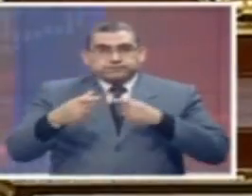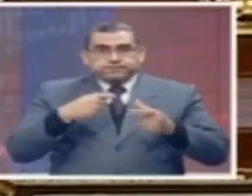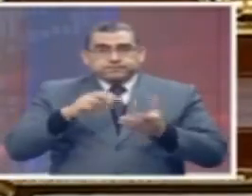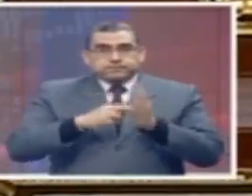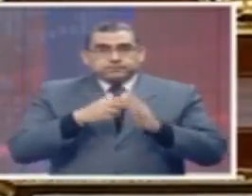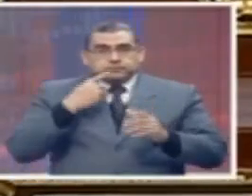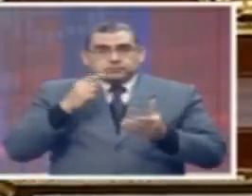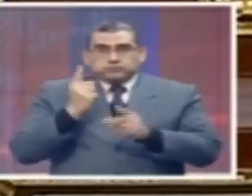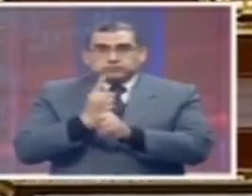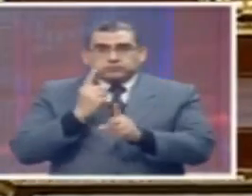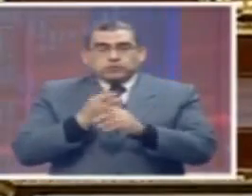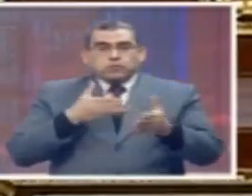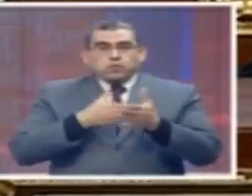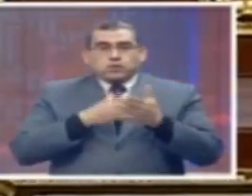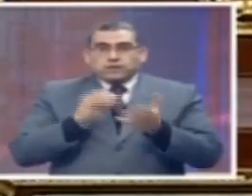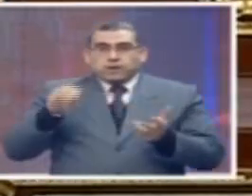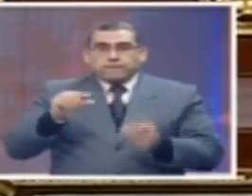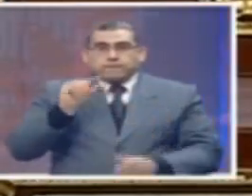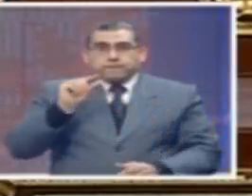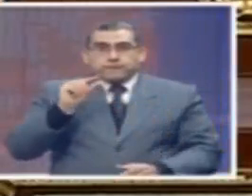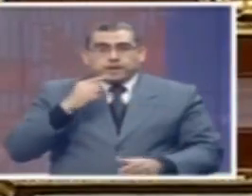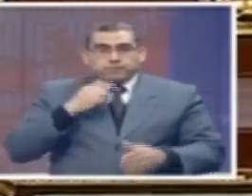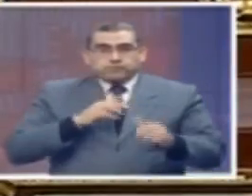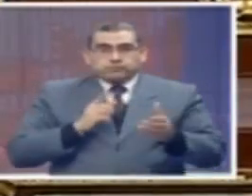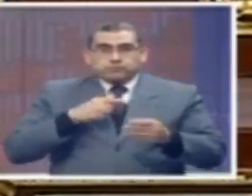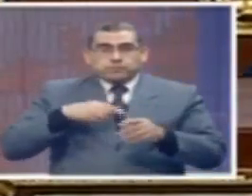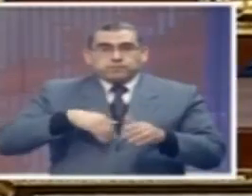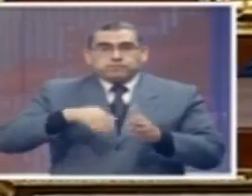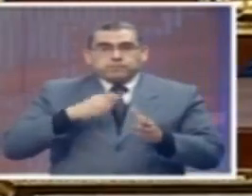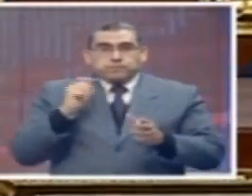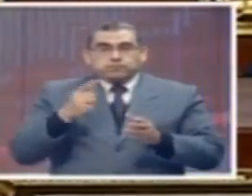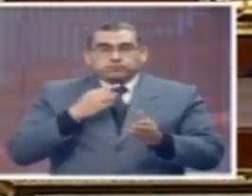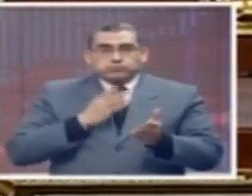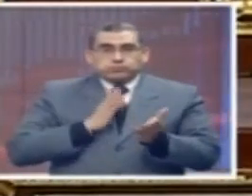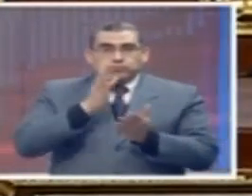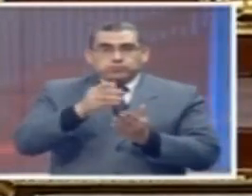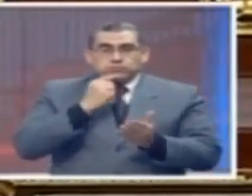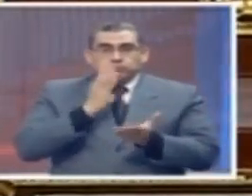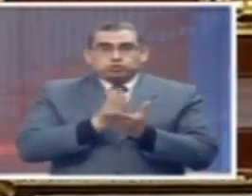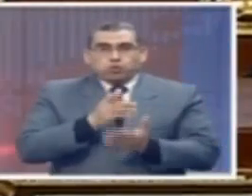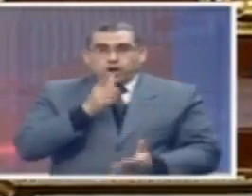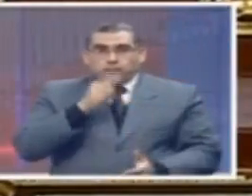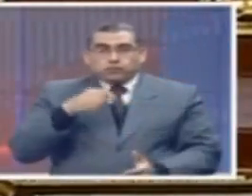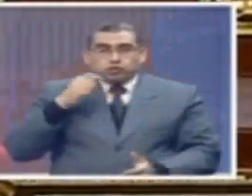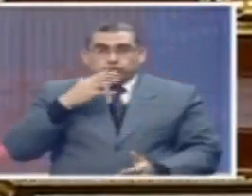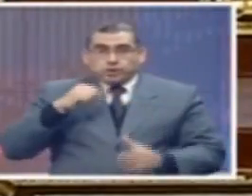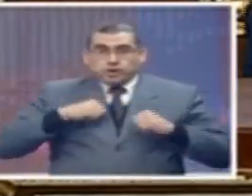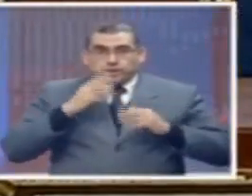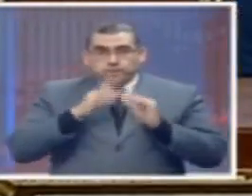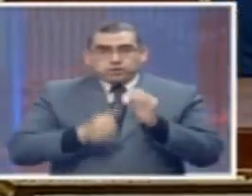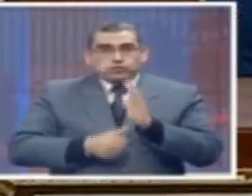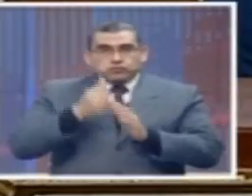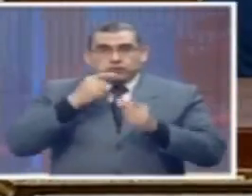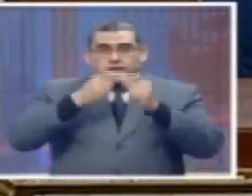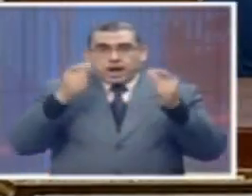عبر ملتقيات التوظيف وبرنامج مشواري. كما أشار وزير الشباب والرياضة إلى نجاح مصر في تنظيم